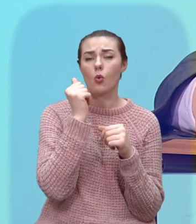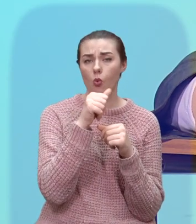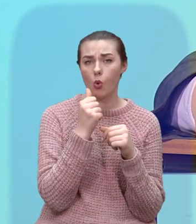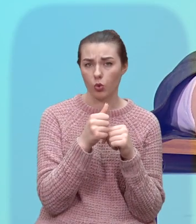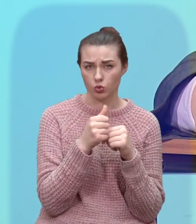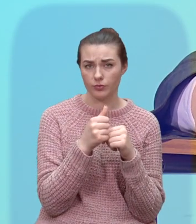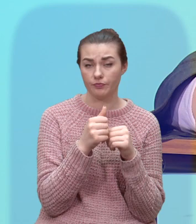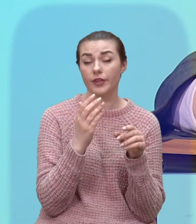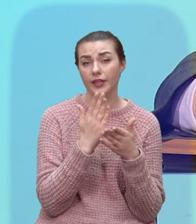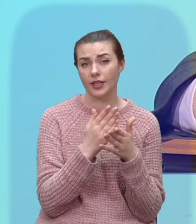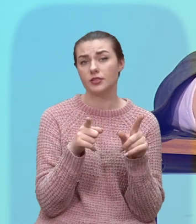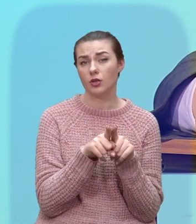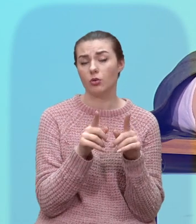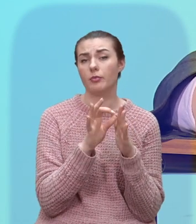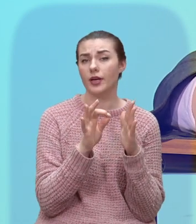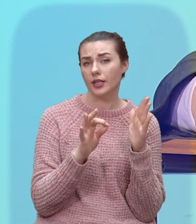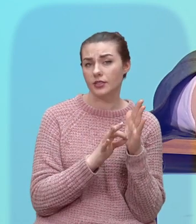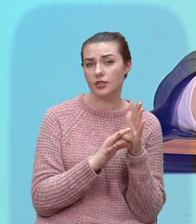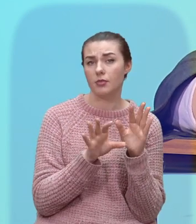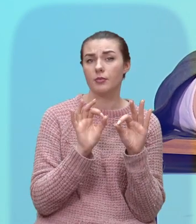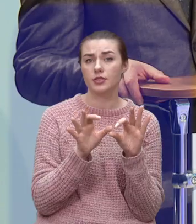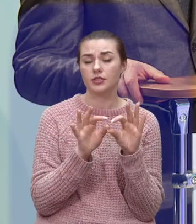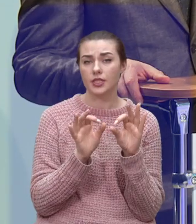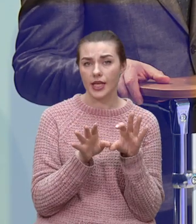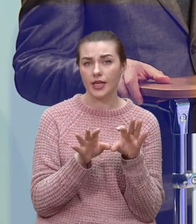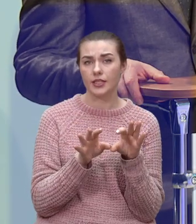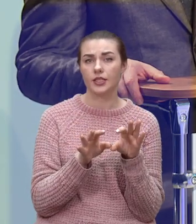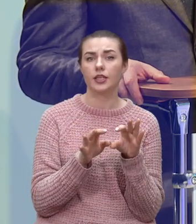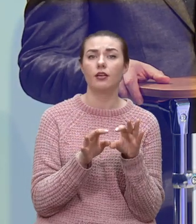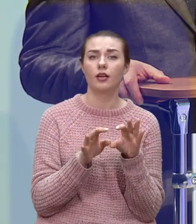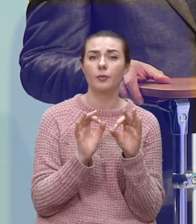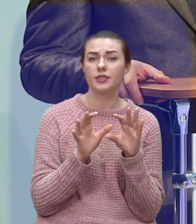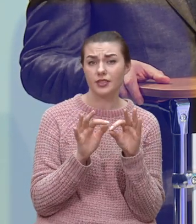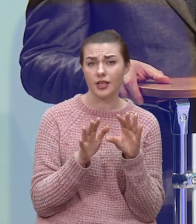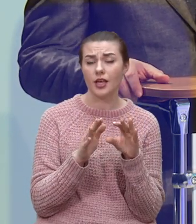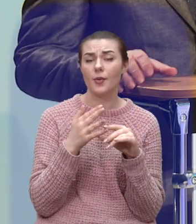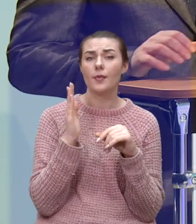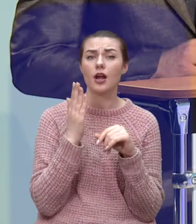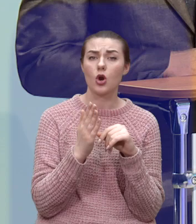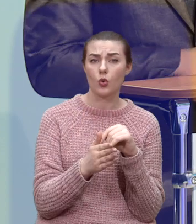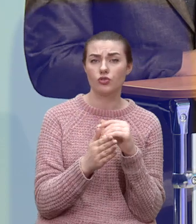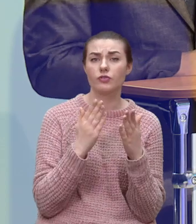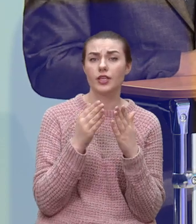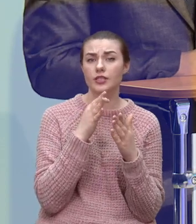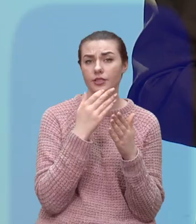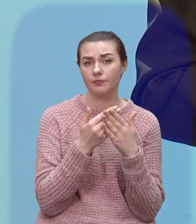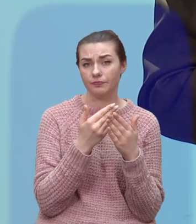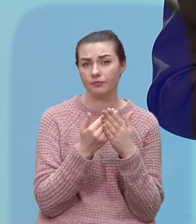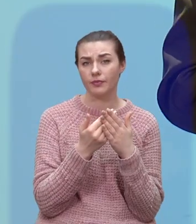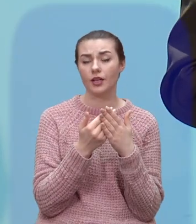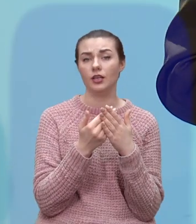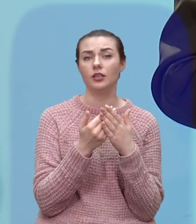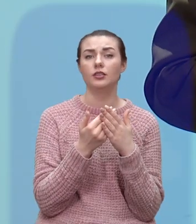буквальному гор ну есть такой принципы истолкования в магазин или орочьи но если